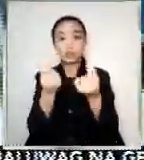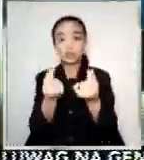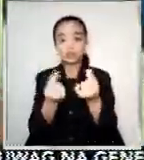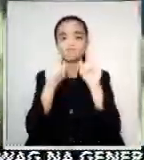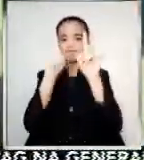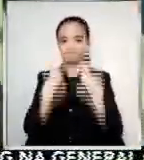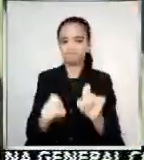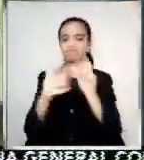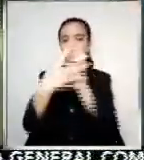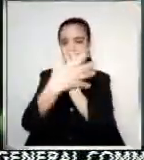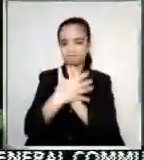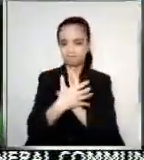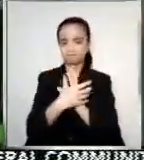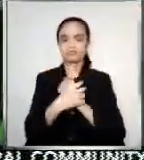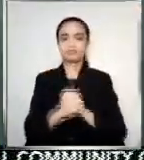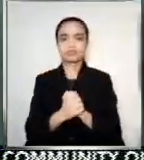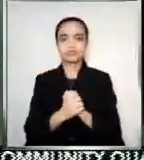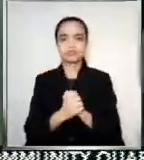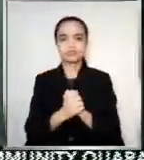quarantine.